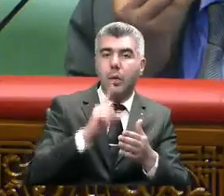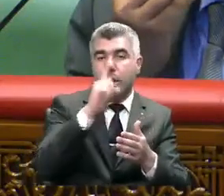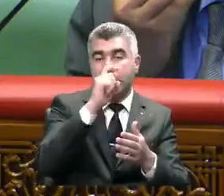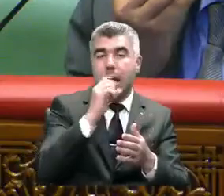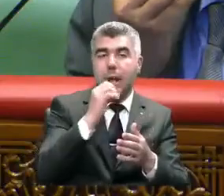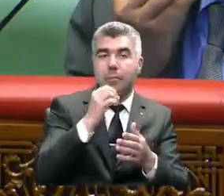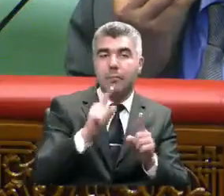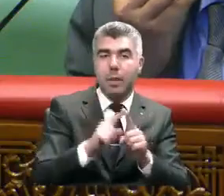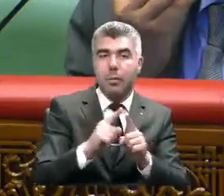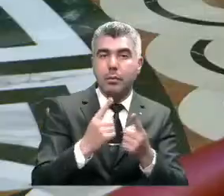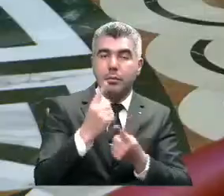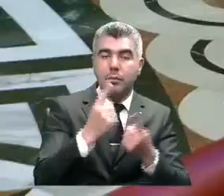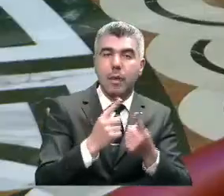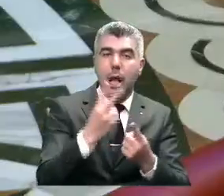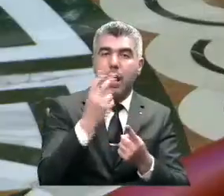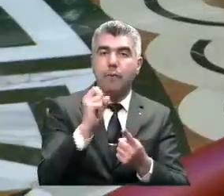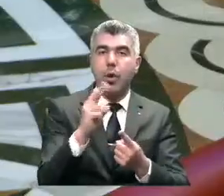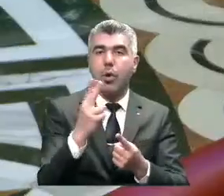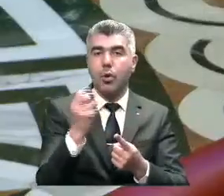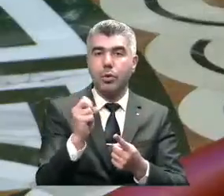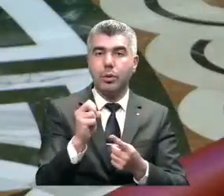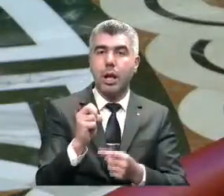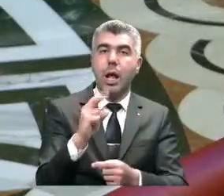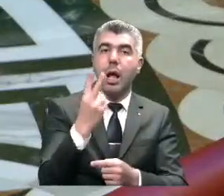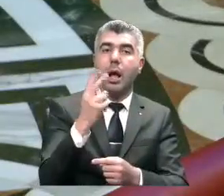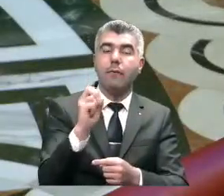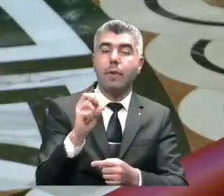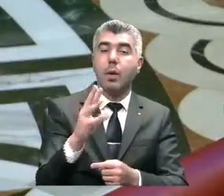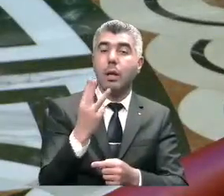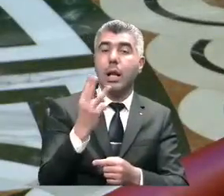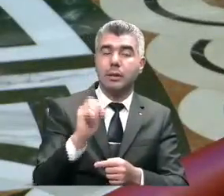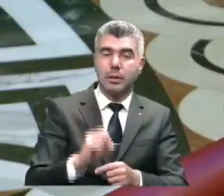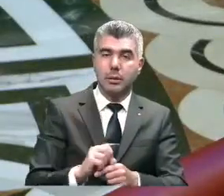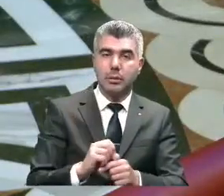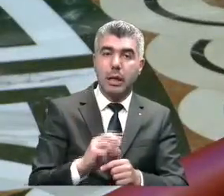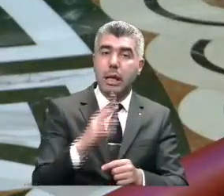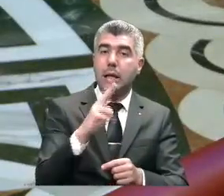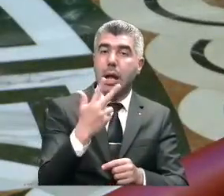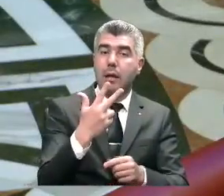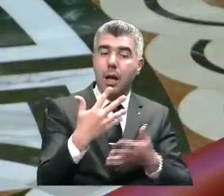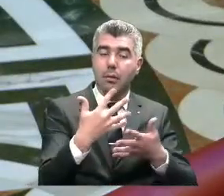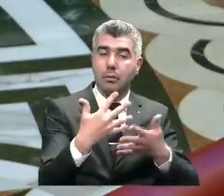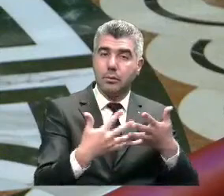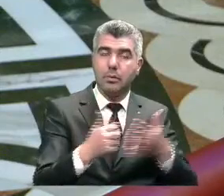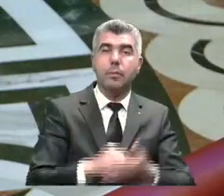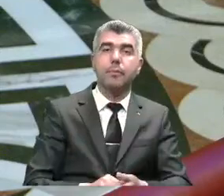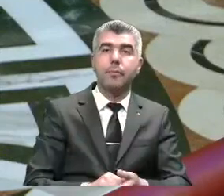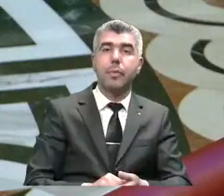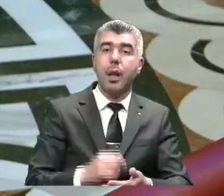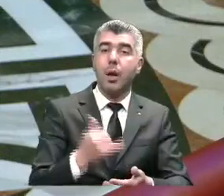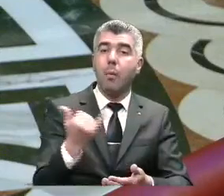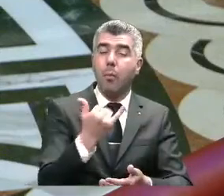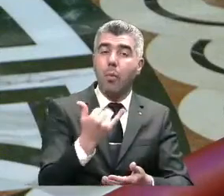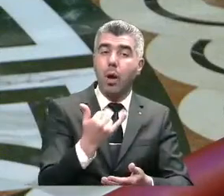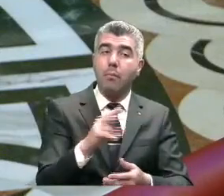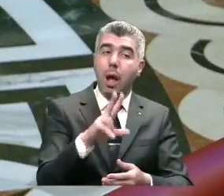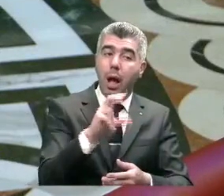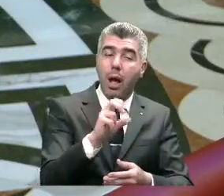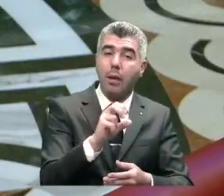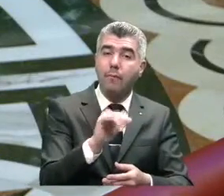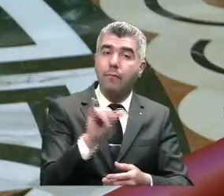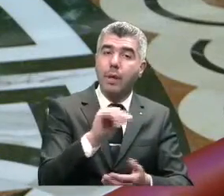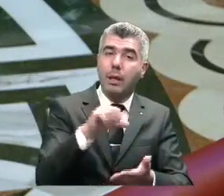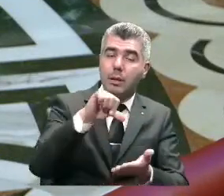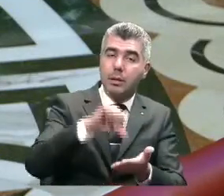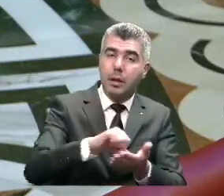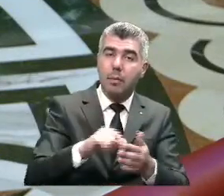الطبيعيه لمده 2020-2030 تترتكز على 3 اهداف: تحسين المعرفه وتقييم المخاطر، تعزيز